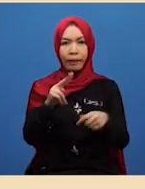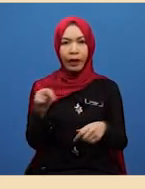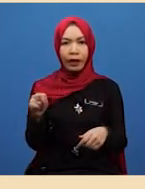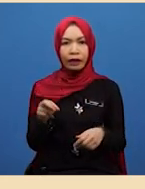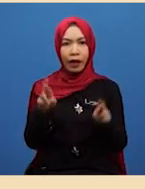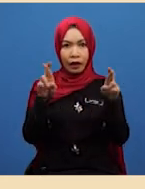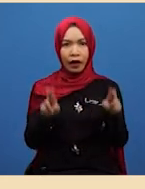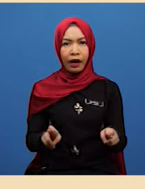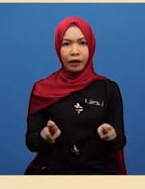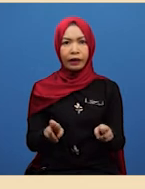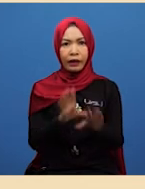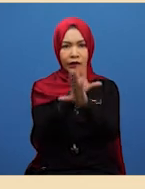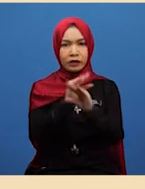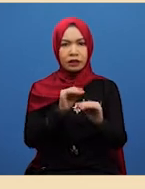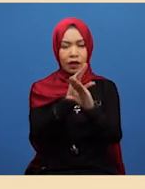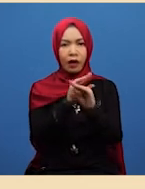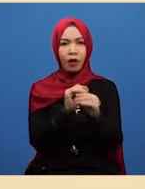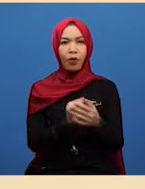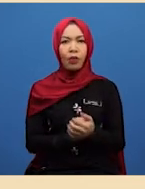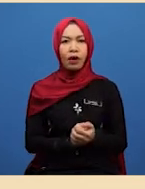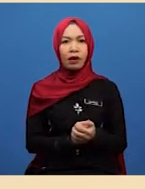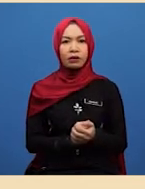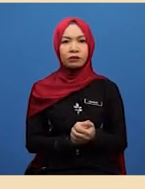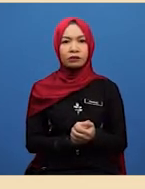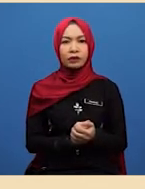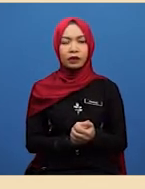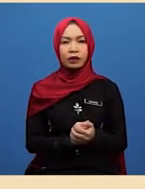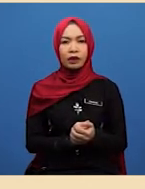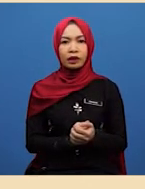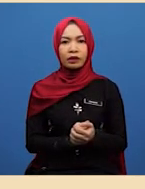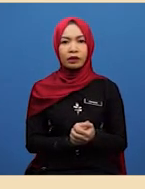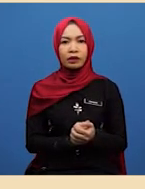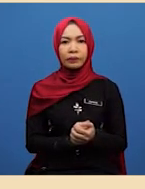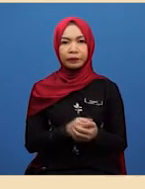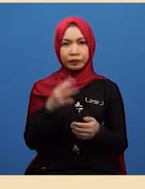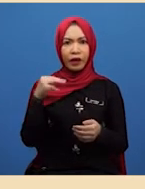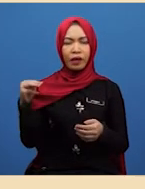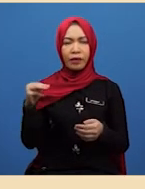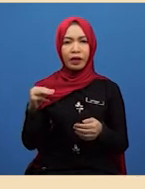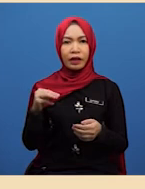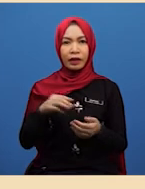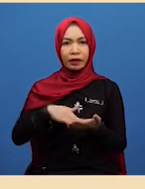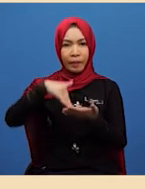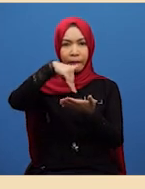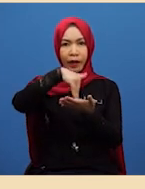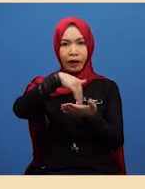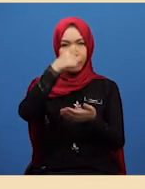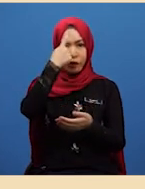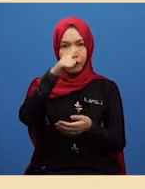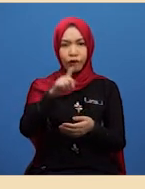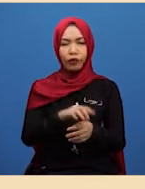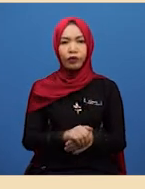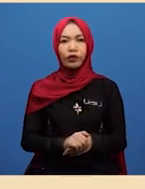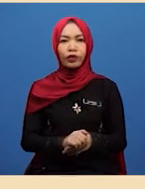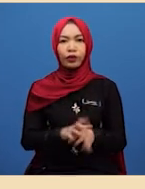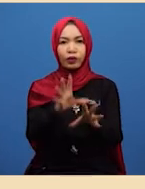kebangkitan orang tempatan sebagai lanun. Isu ini menjadi tindakan meluaskan kuasa di kawasan